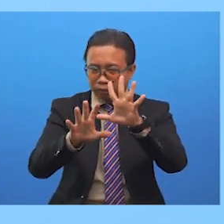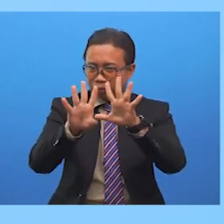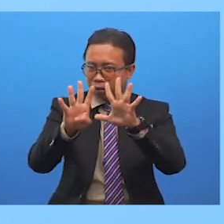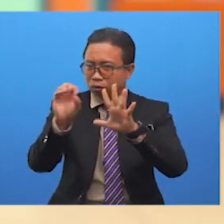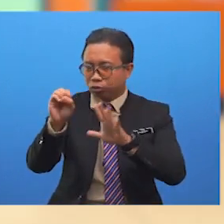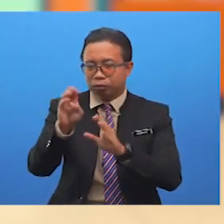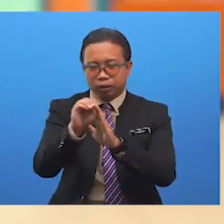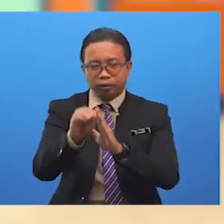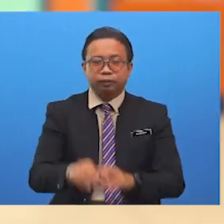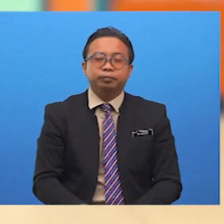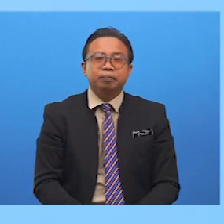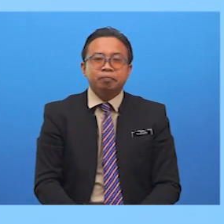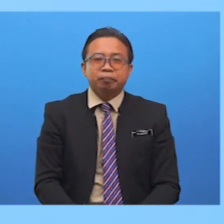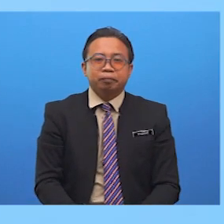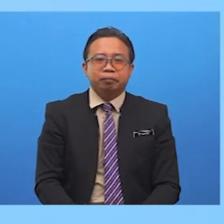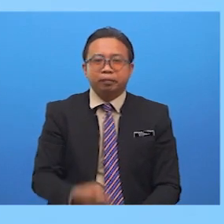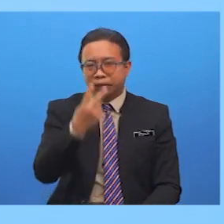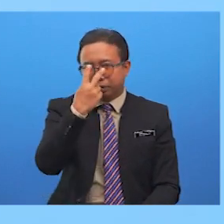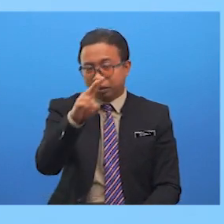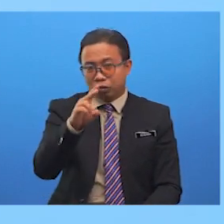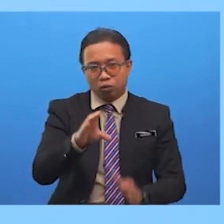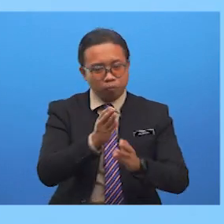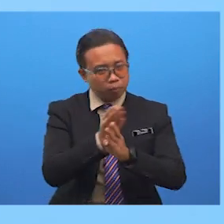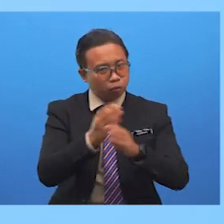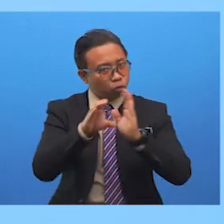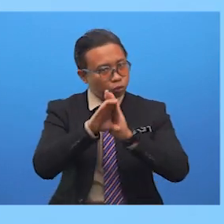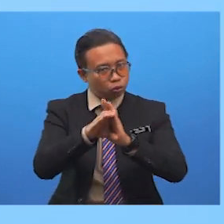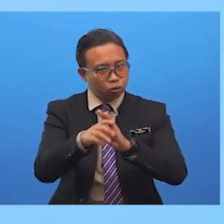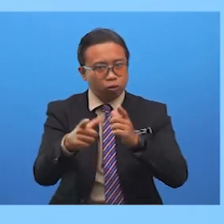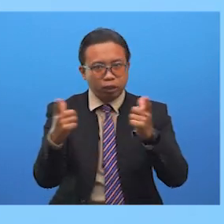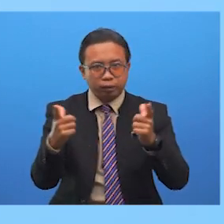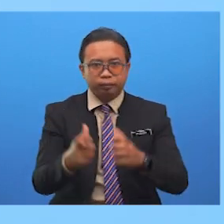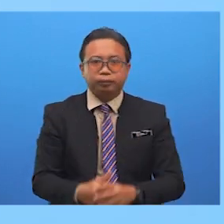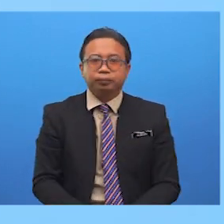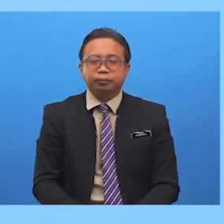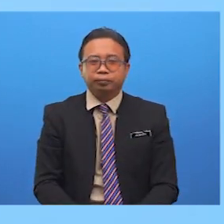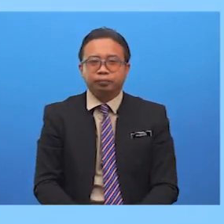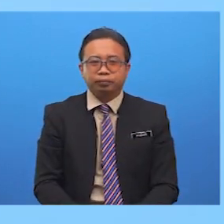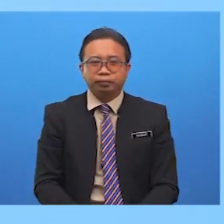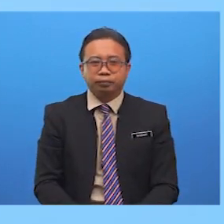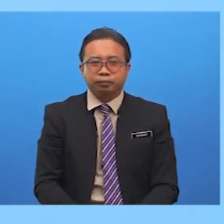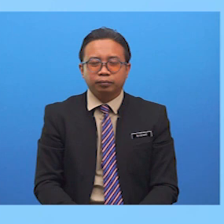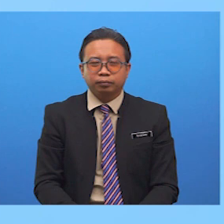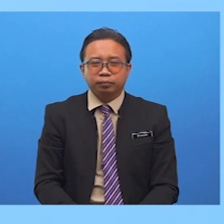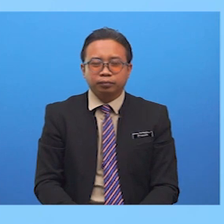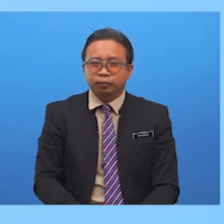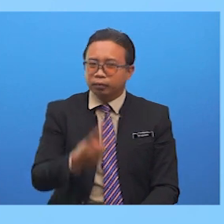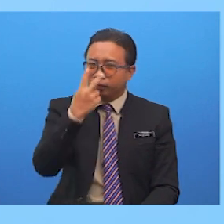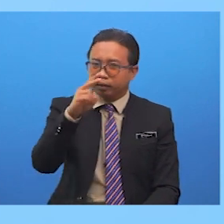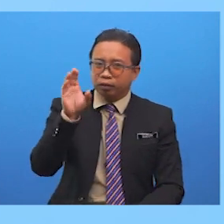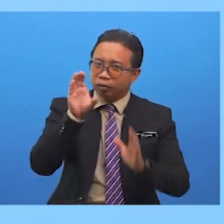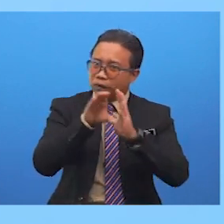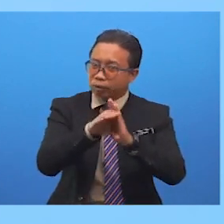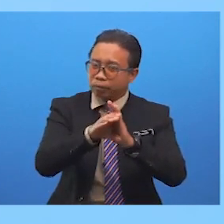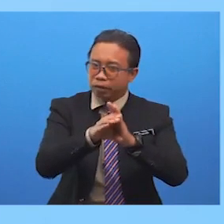m baila Mari kita kaji bentuk contoh yang lain pula paparan